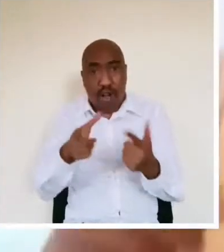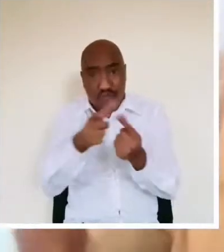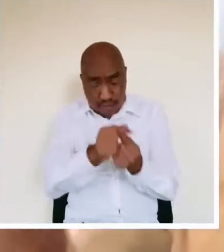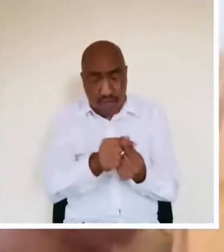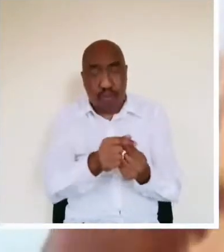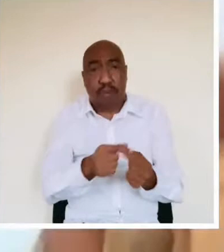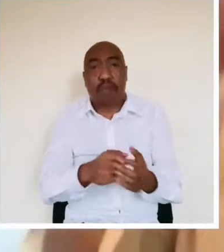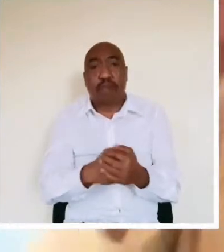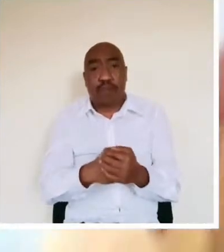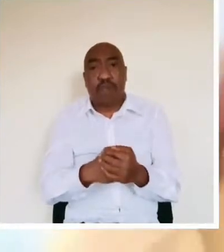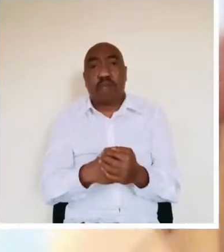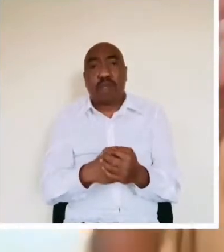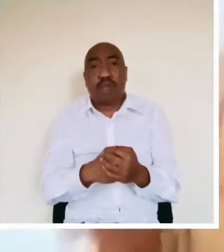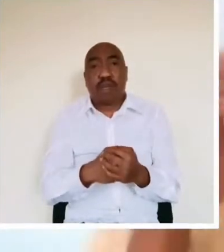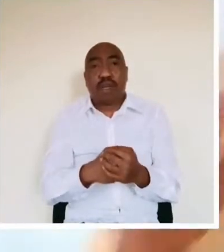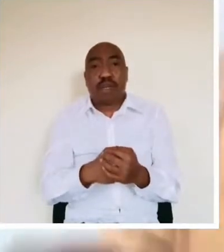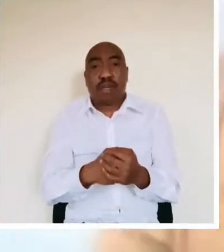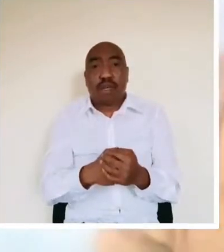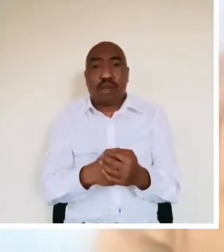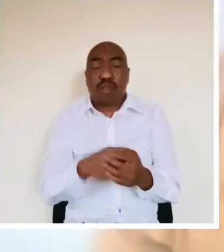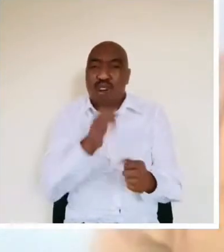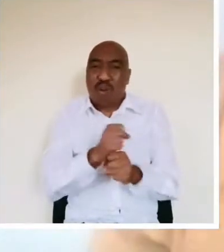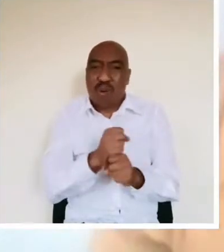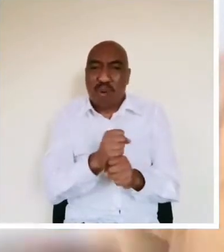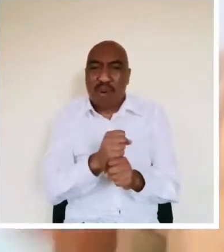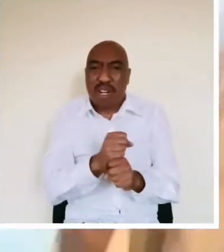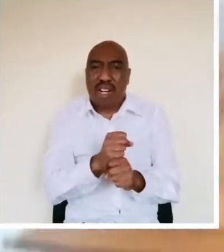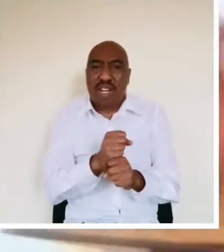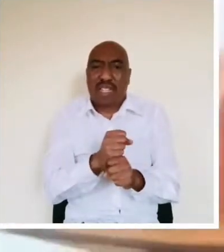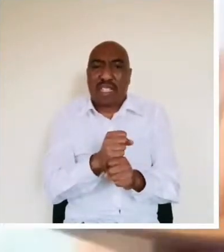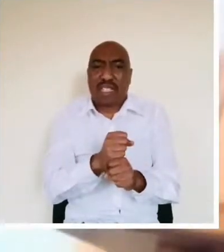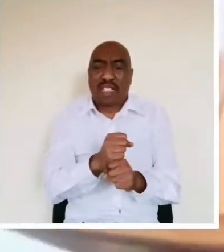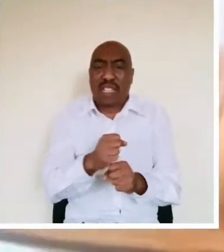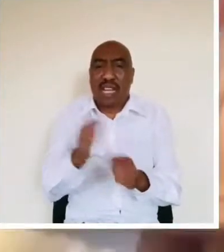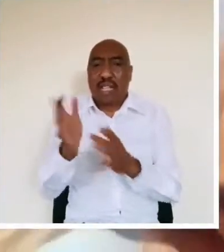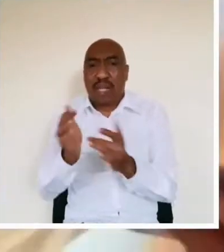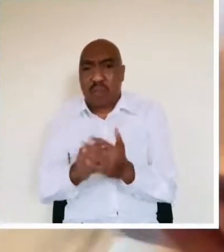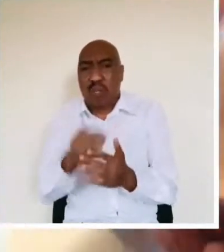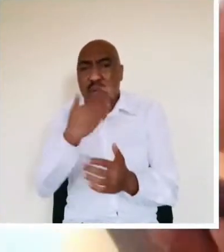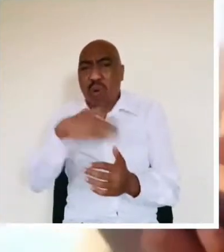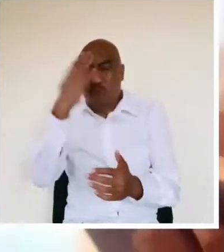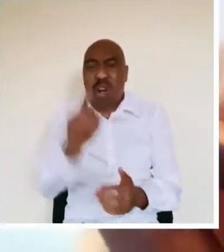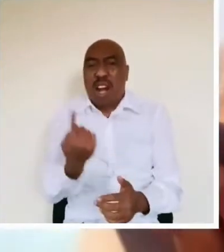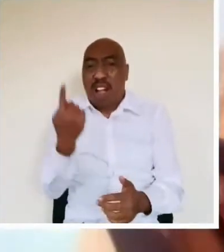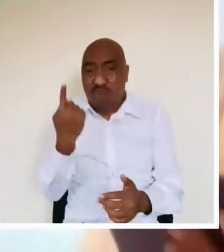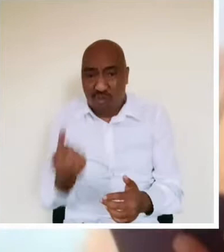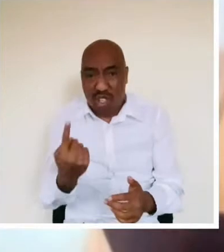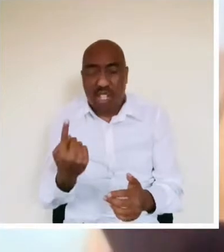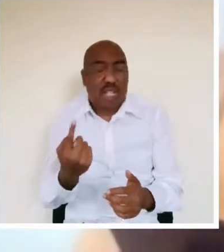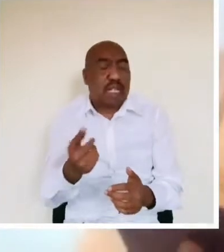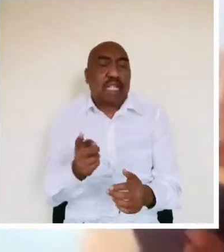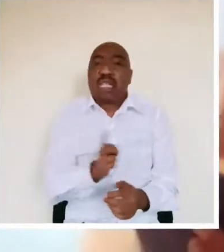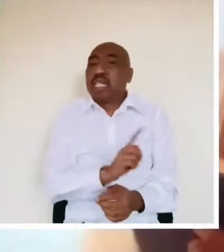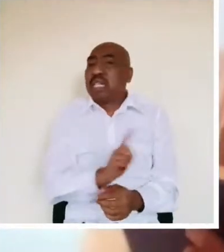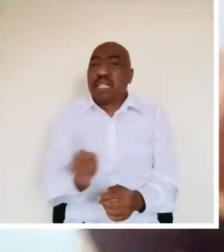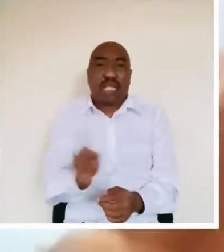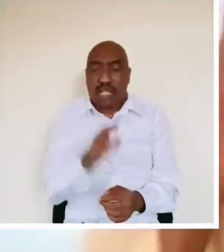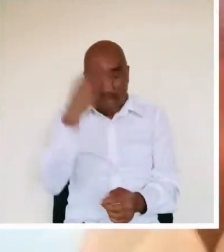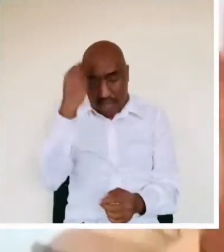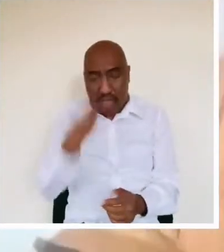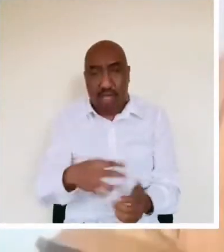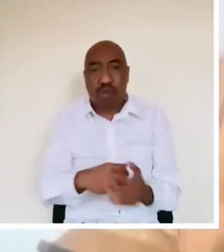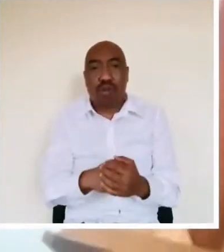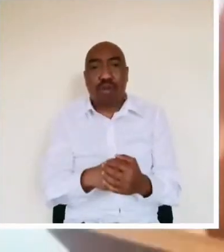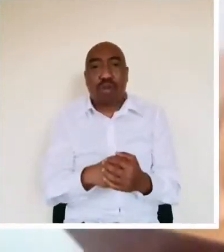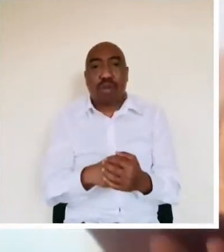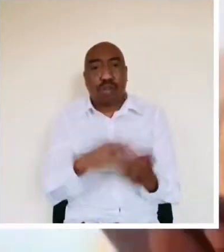des amis qui vous disent que non, Jésus est tout simplement un homme. Nous, on suit ce qui est dans la Bible uniquement, rien d'autre. Alors